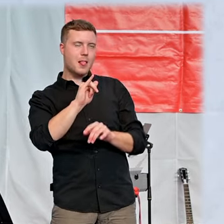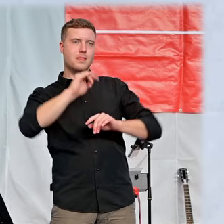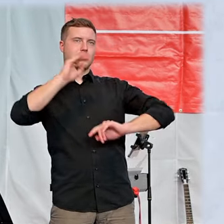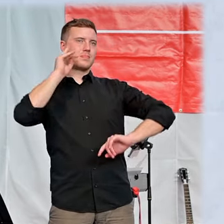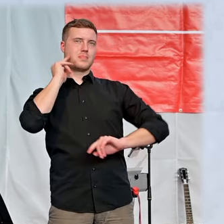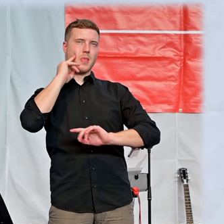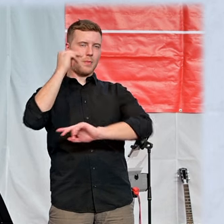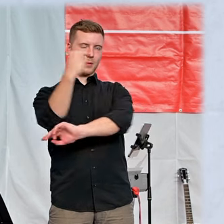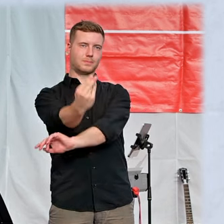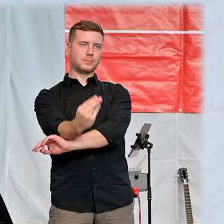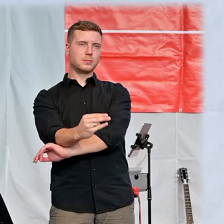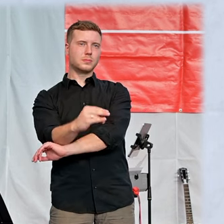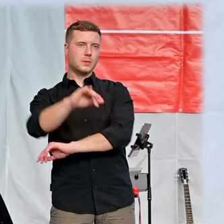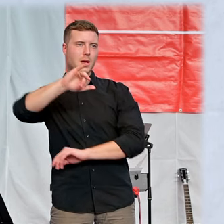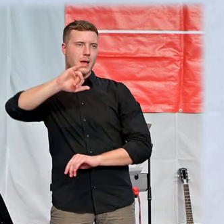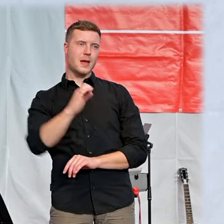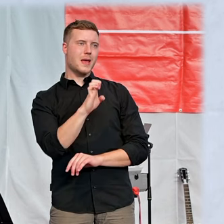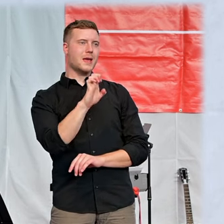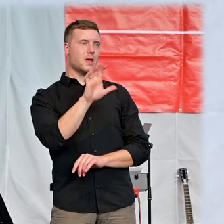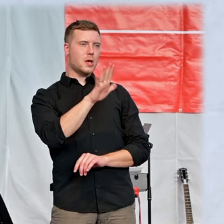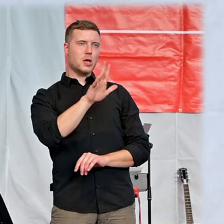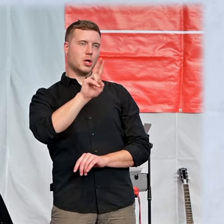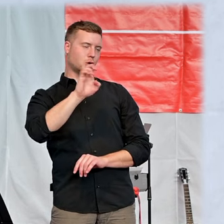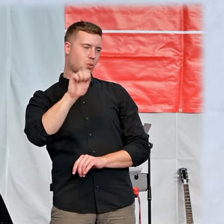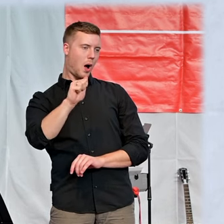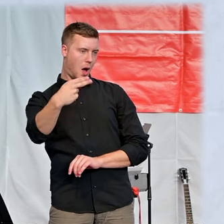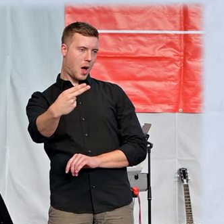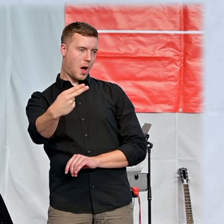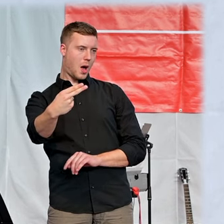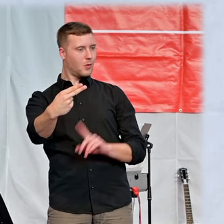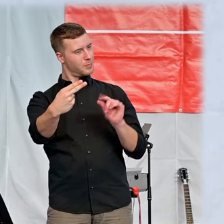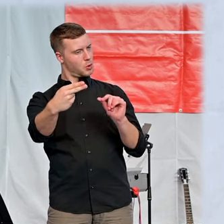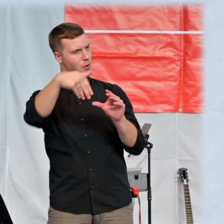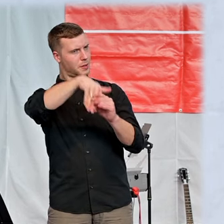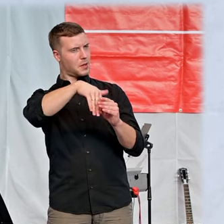gehört. Jeschua heißt Gott rettet.